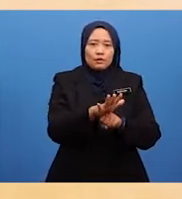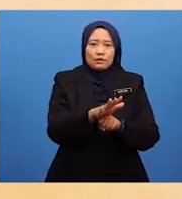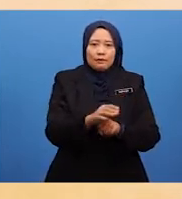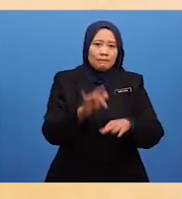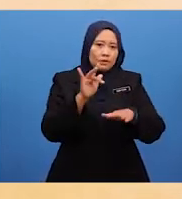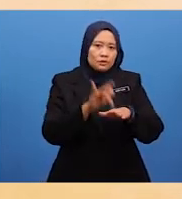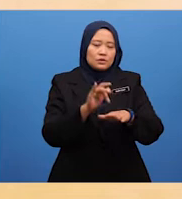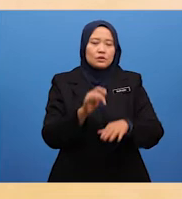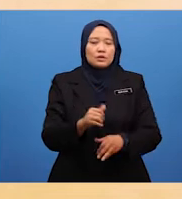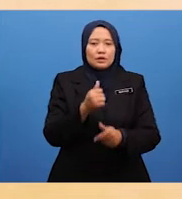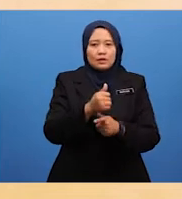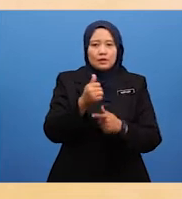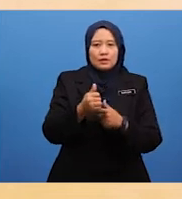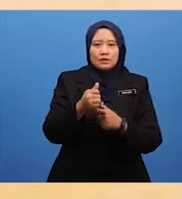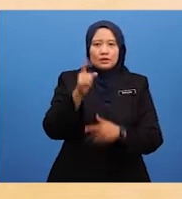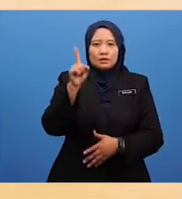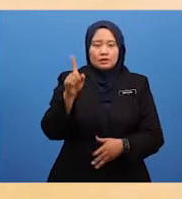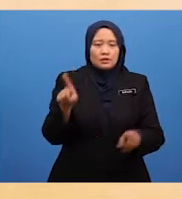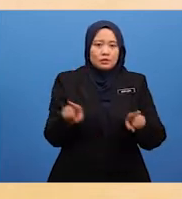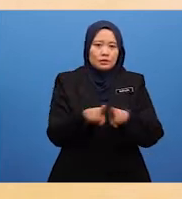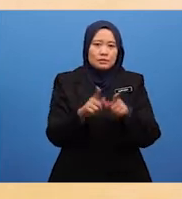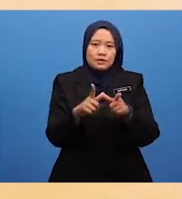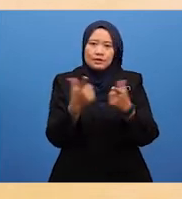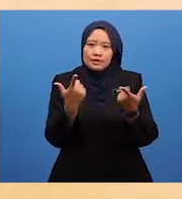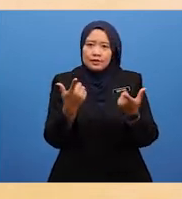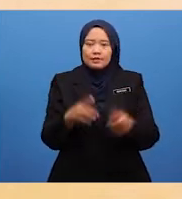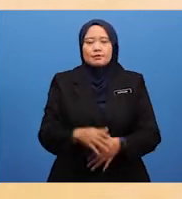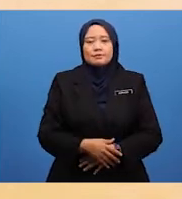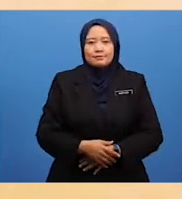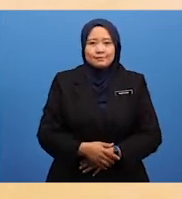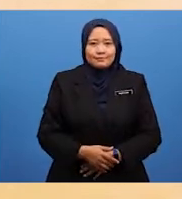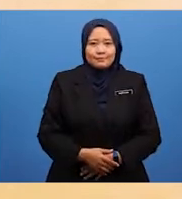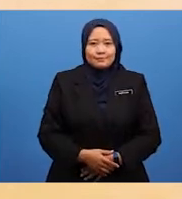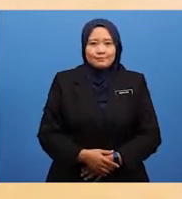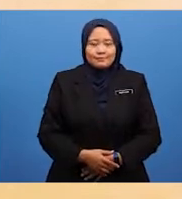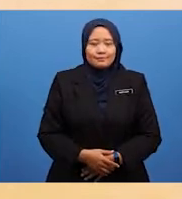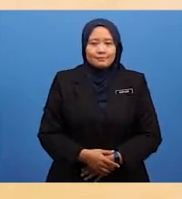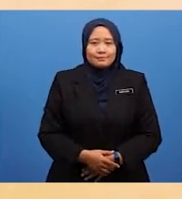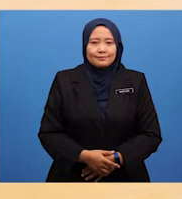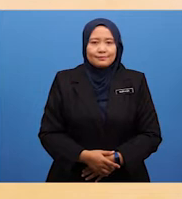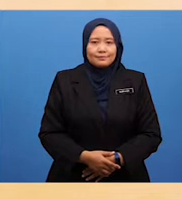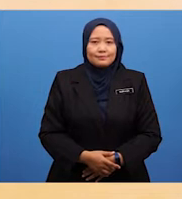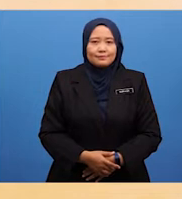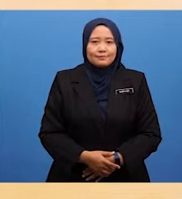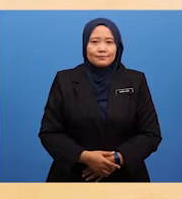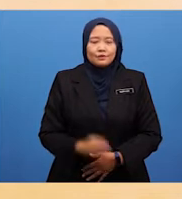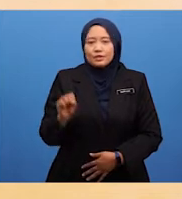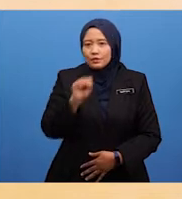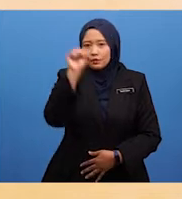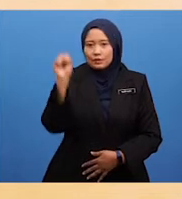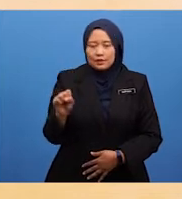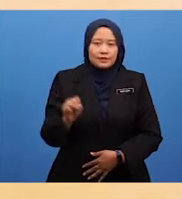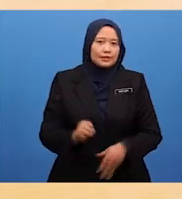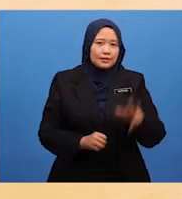bersentuhan. Ada sesiapa yang dapat menjawab dengan betul? Bagus.